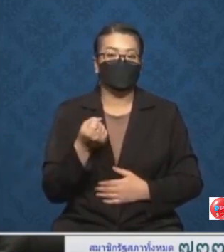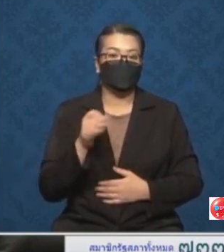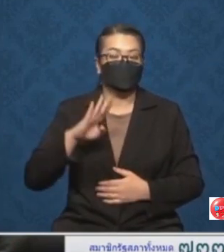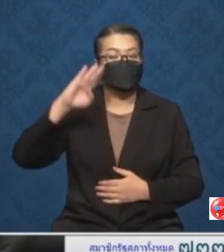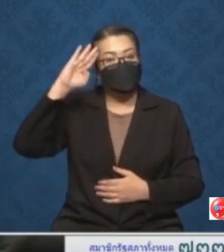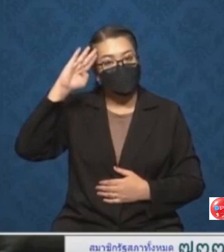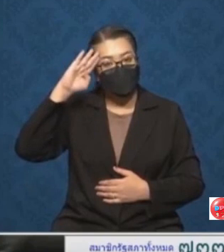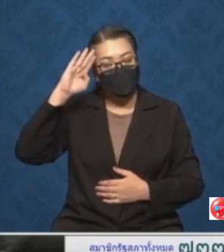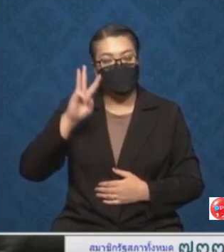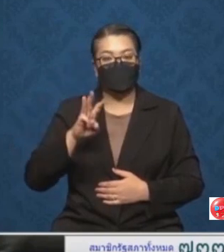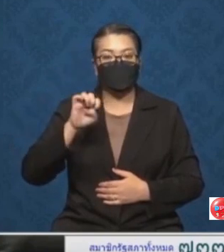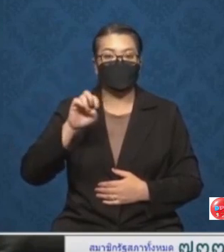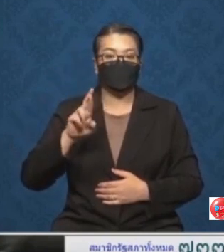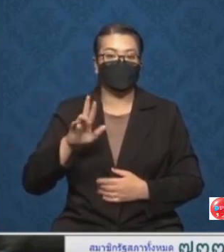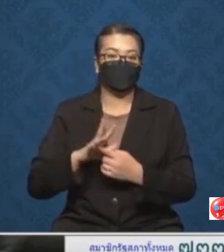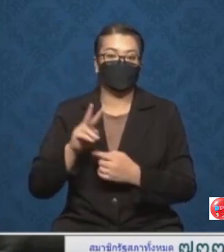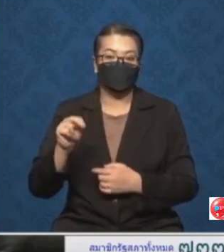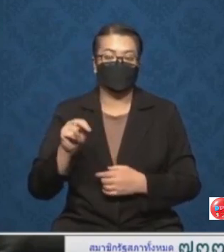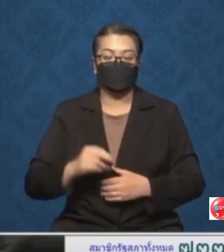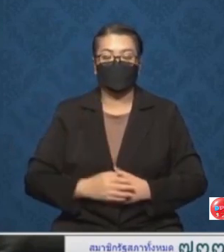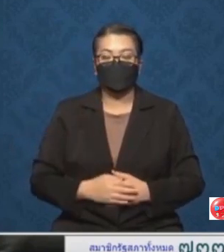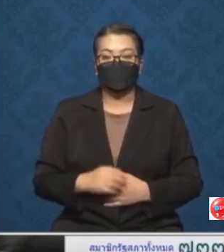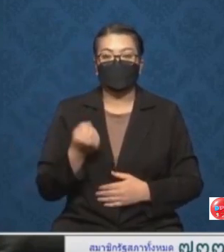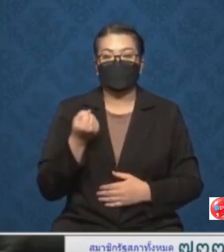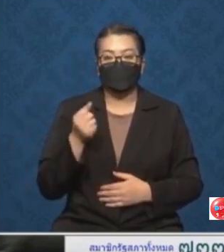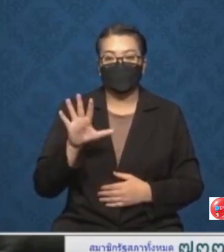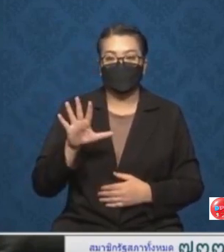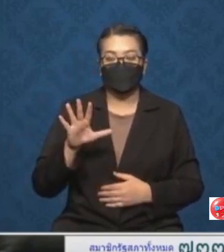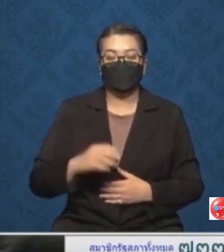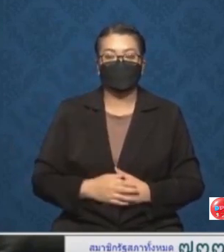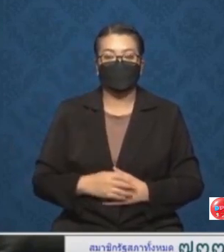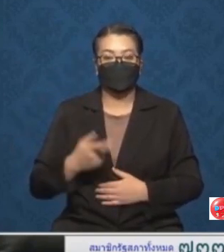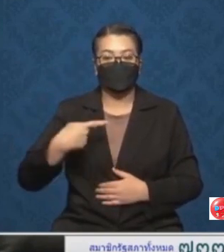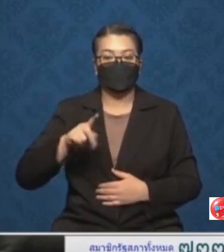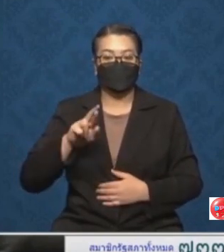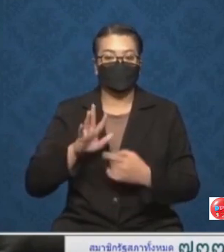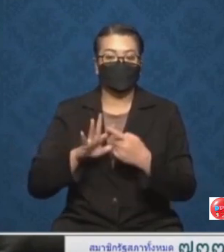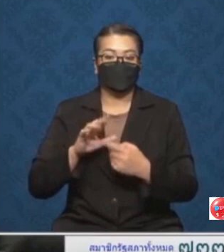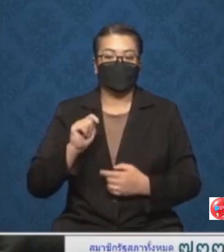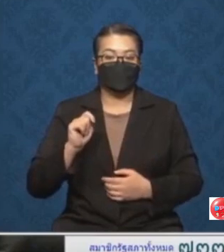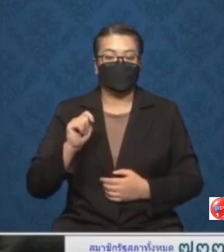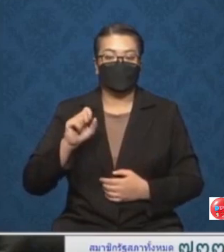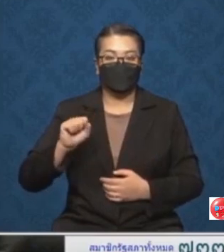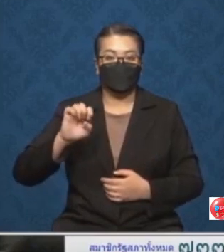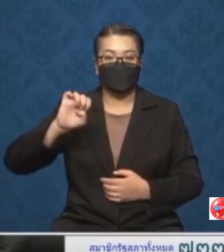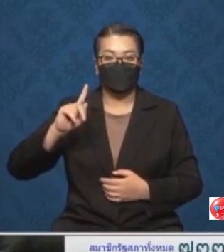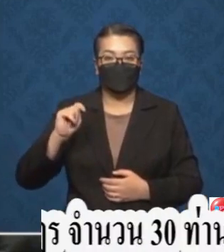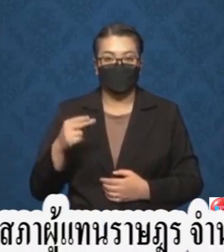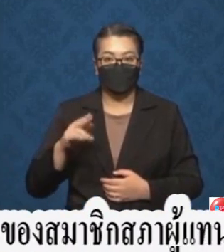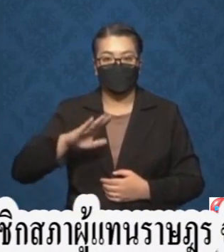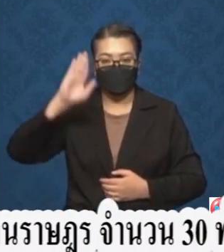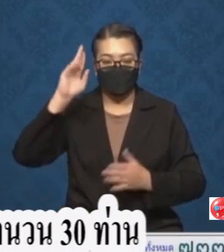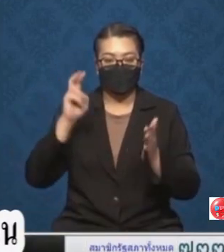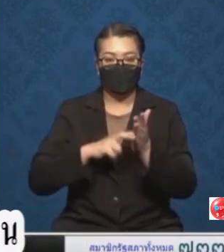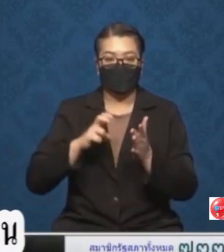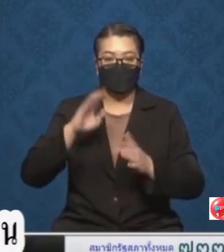อกวีรัญฉันทศาสตร์โกศลและ15นายประสิทธิ์ปทุมมารักขอผู้รับรองได้ค่ะ ขอผู้รับรอง